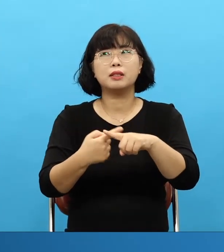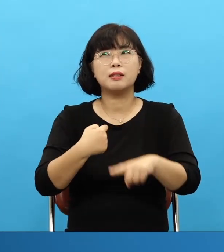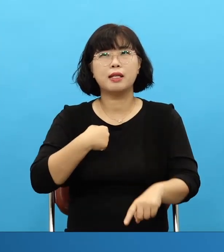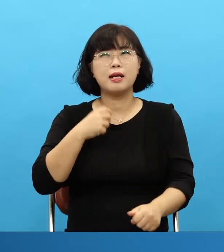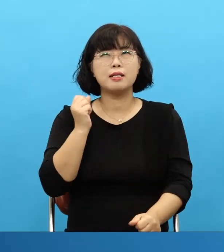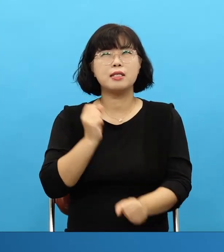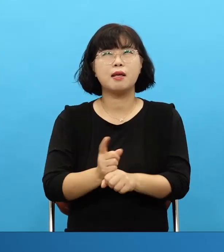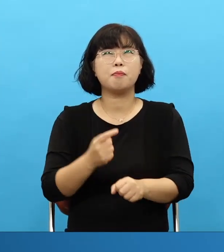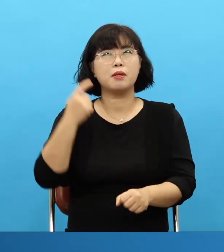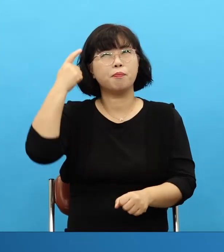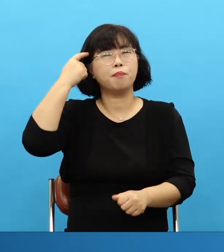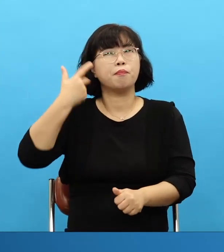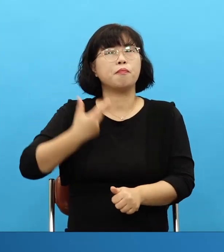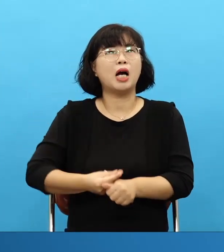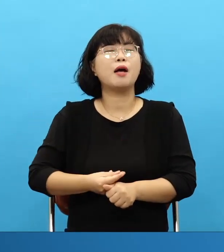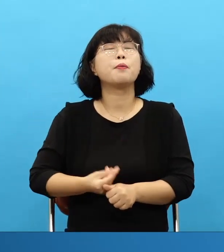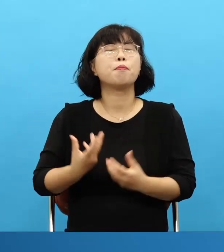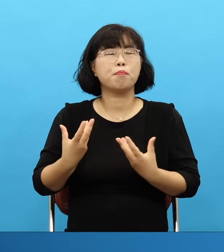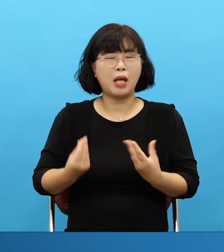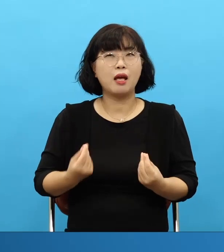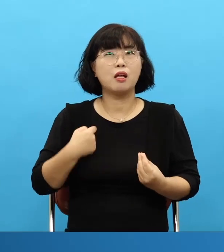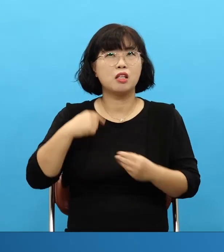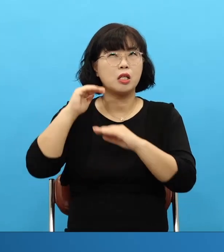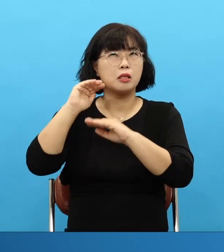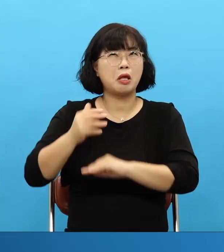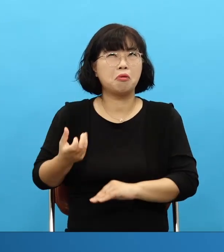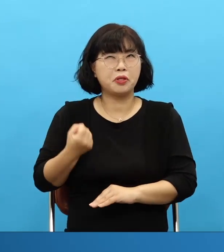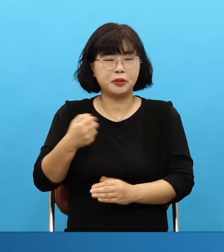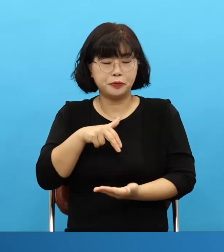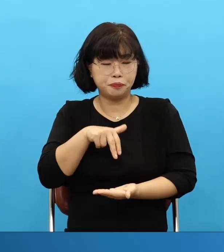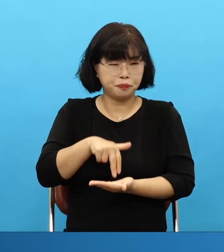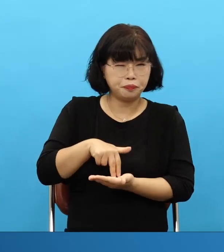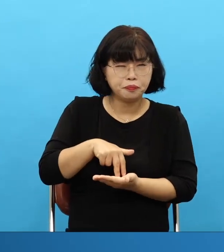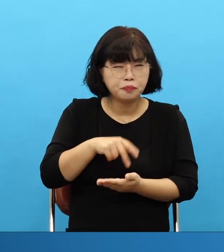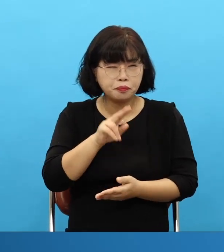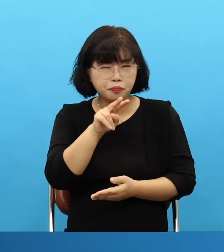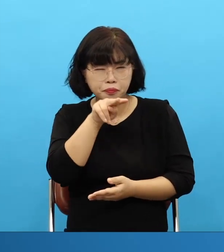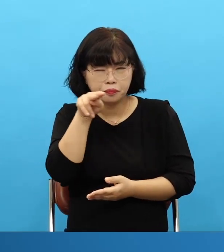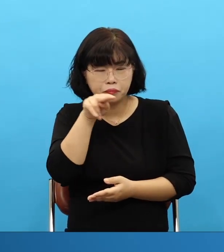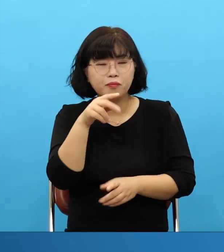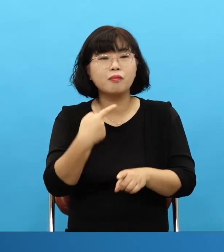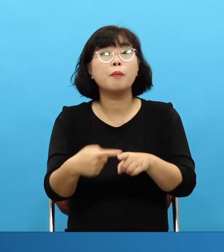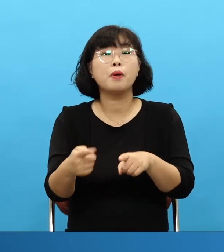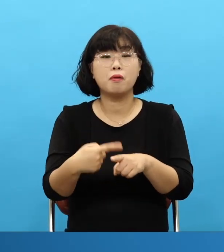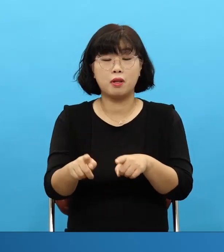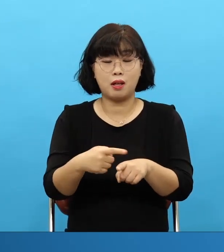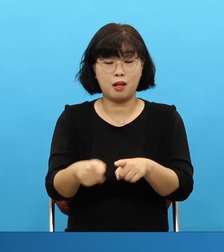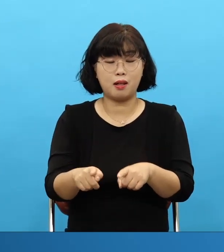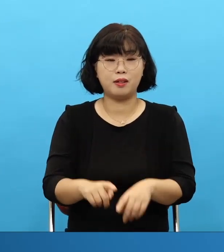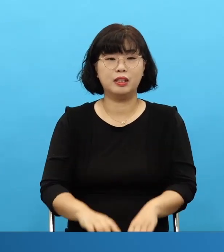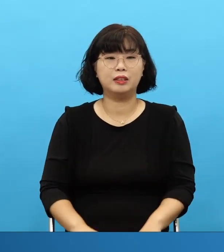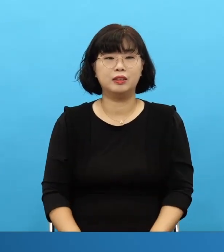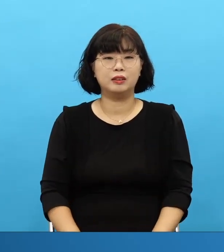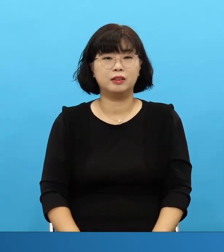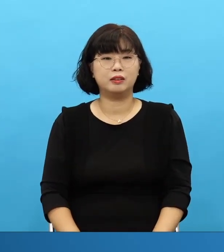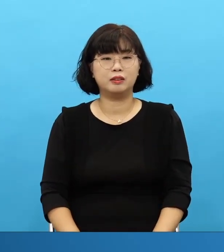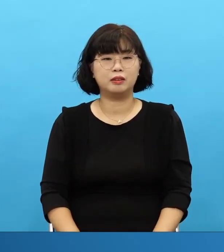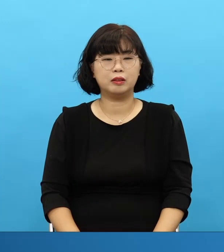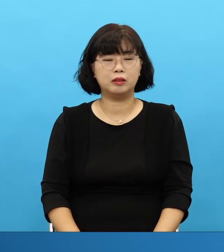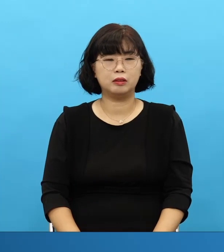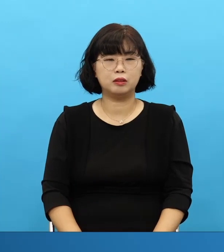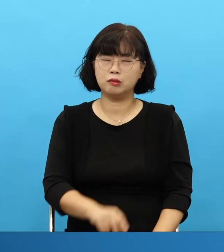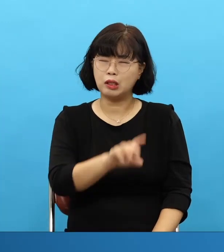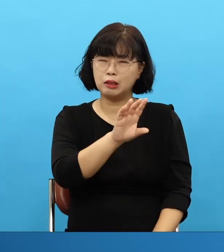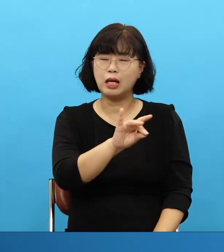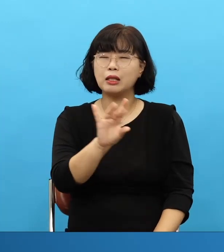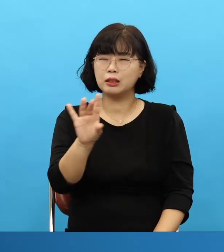when you enter into prayer, you do everything depending on what has already entered into you as your standard. 어떨 때는 이게 문제가 되는 거죠. And in some